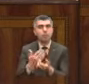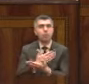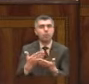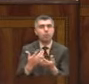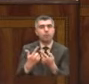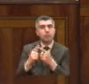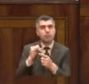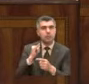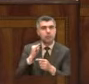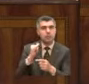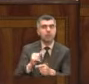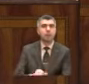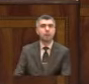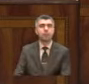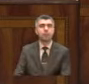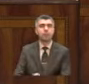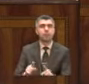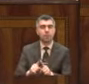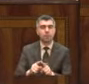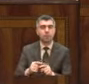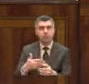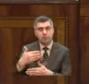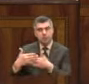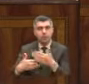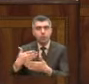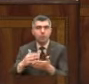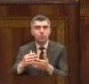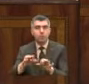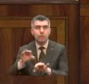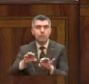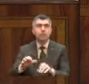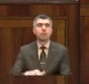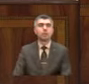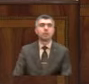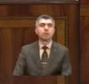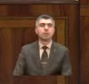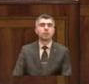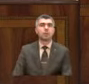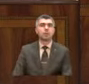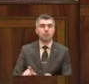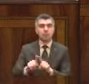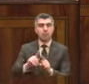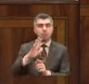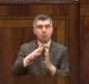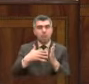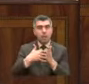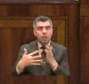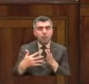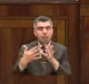التنميه المستدامه، ولذلك حنا كنقوموا بعمليه تحيين بين الاستراتيجيه وبين الاهداف. عدد من البرامج